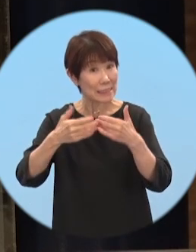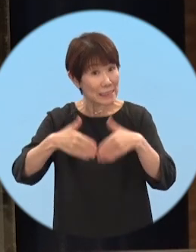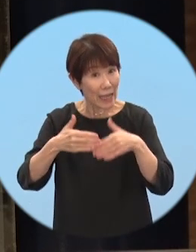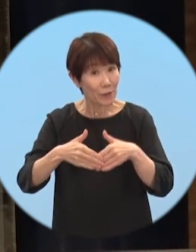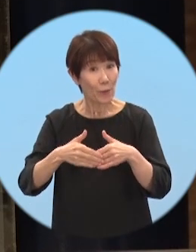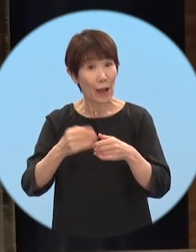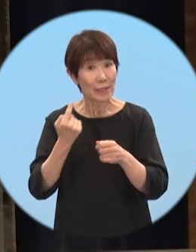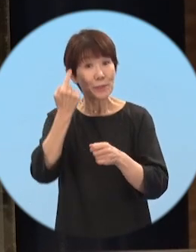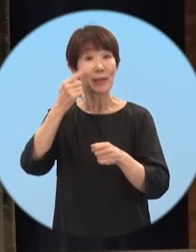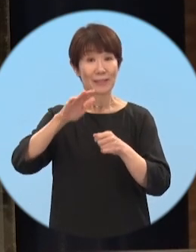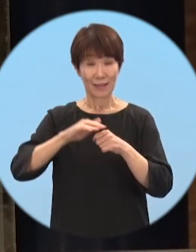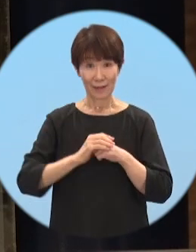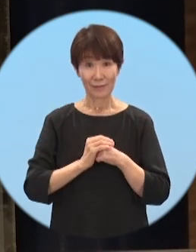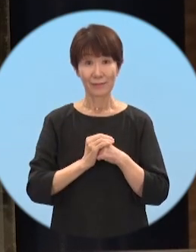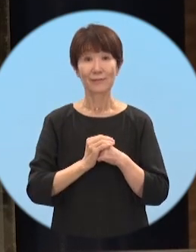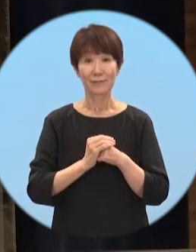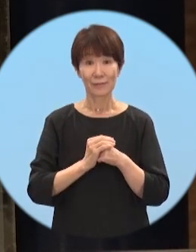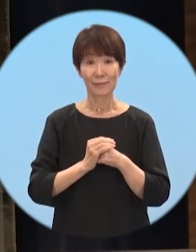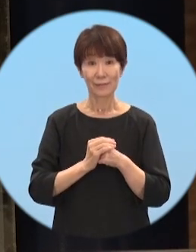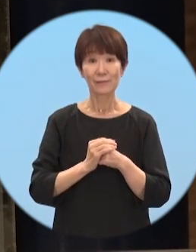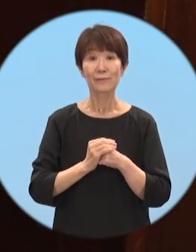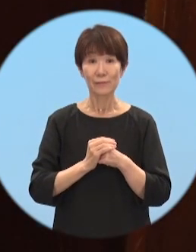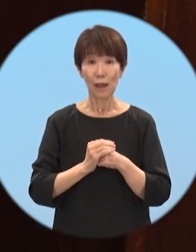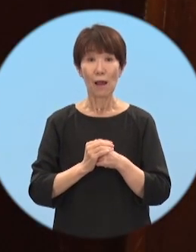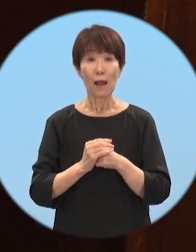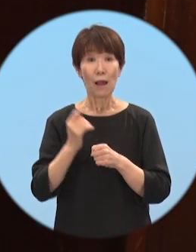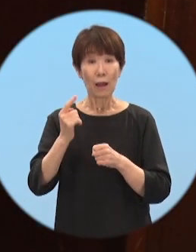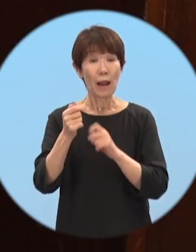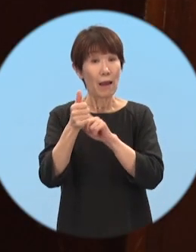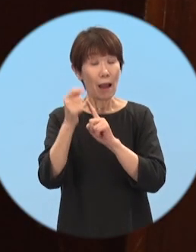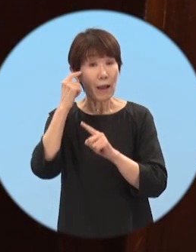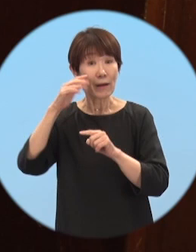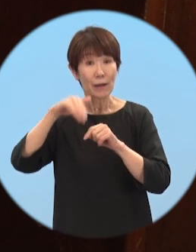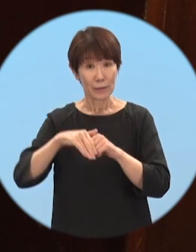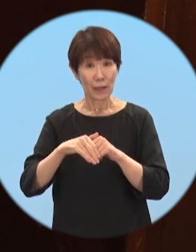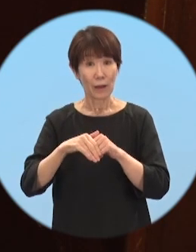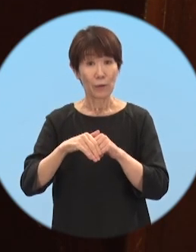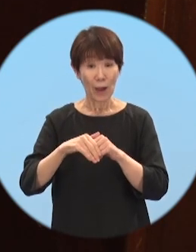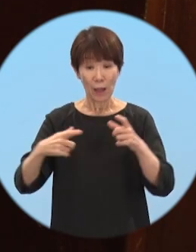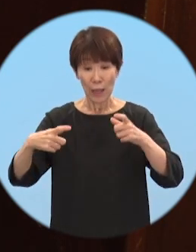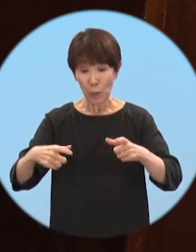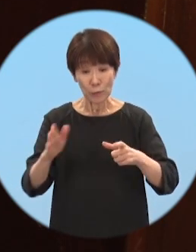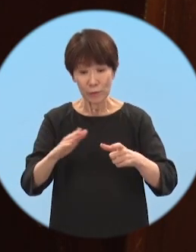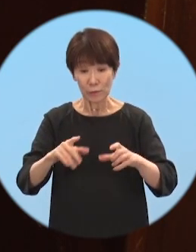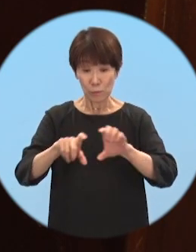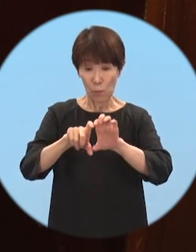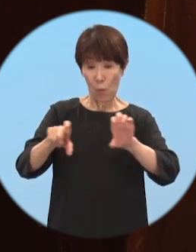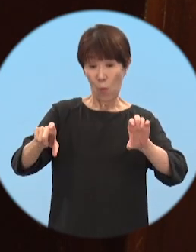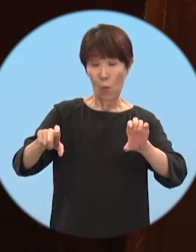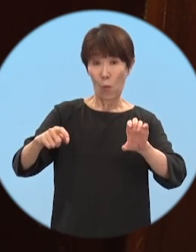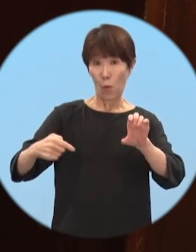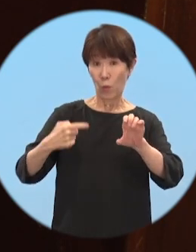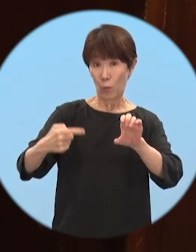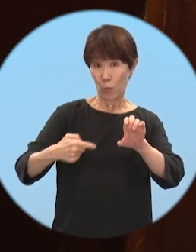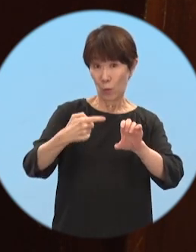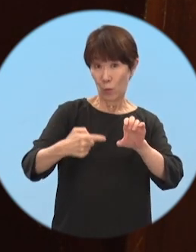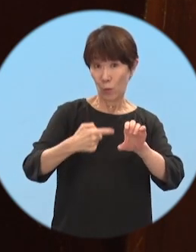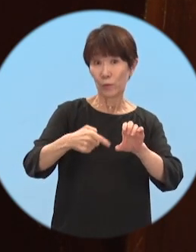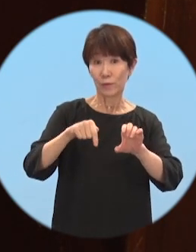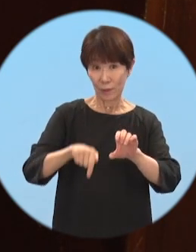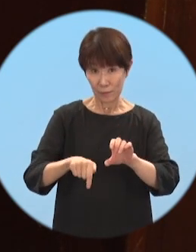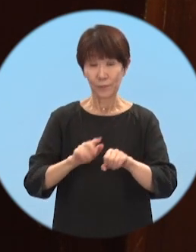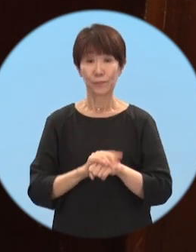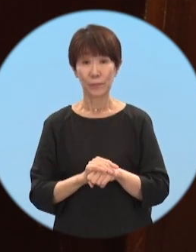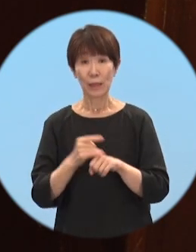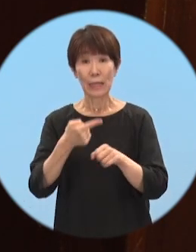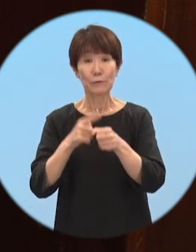えたレコードは、これは老管レコードと言いますけど、今から100年以上前のものです。だけど今もちゃんと音出ます。さあ、